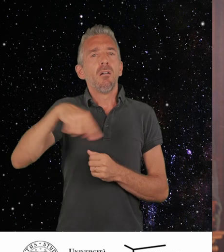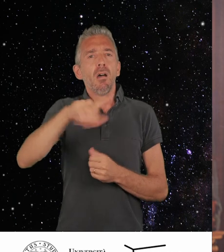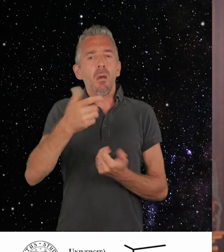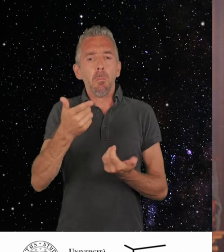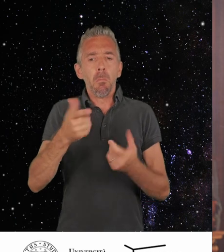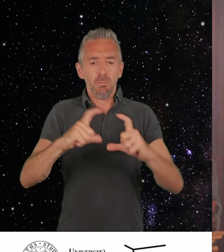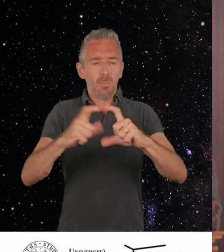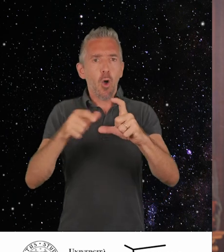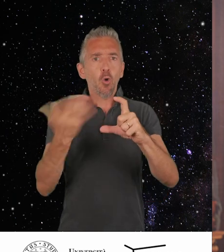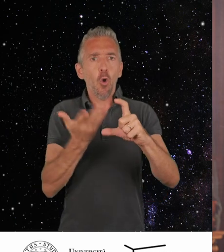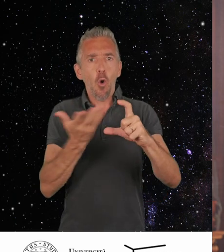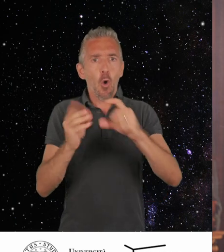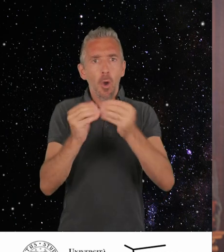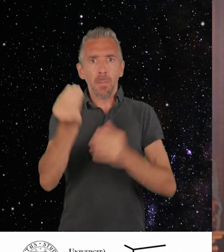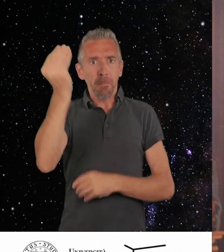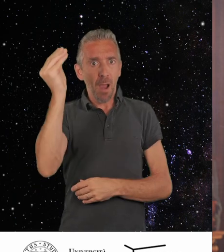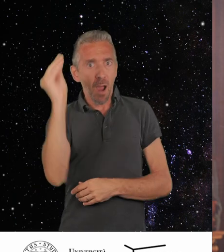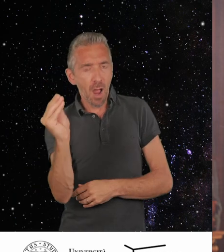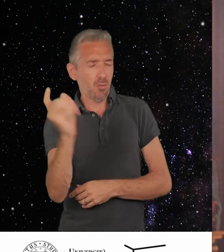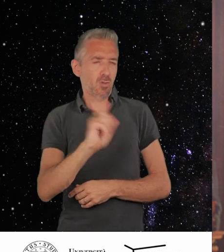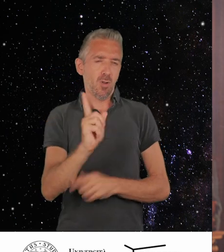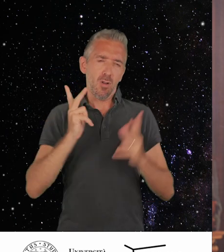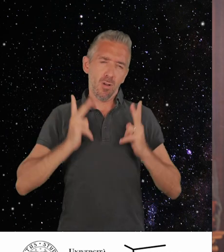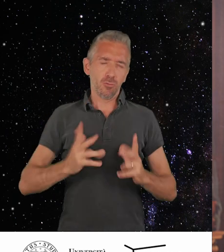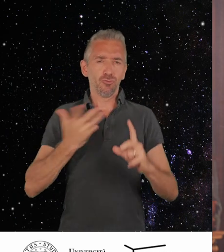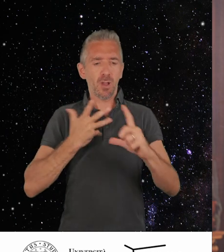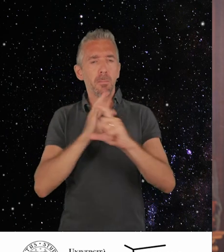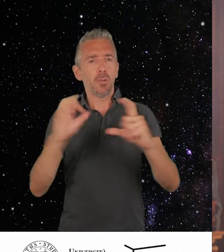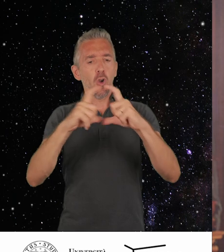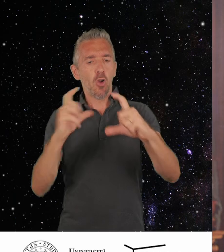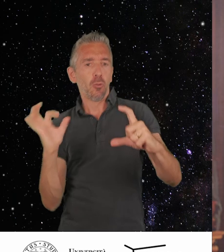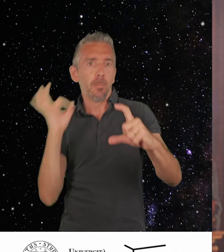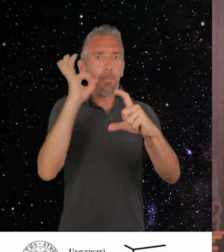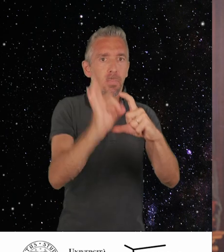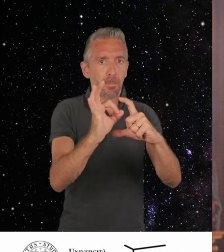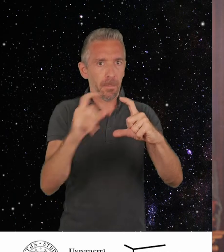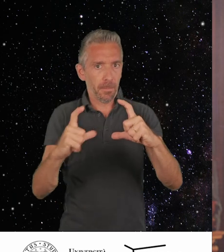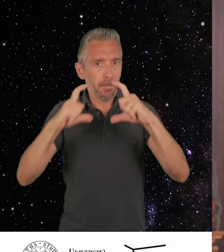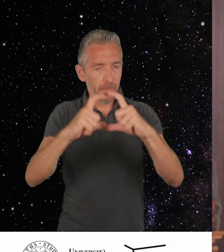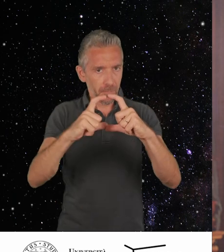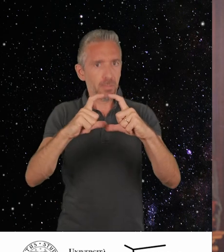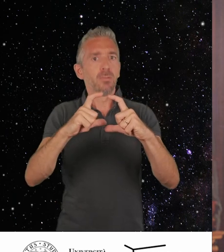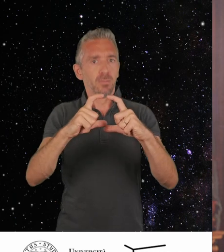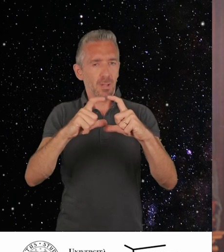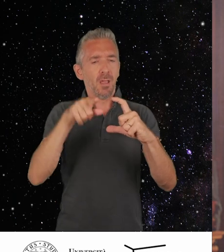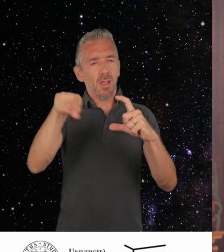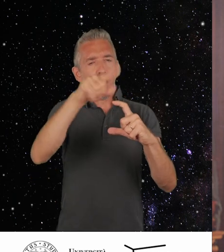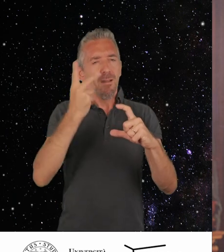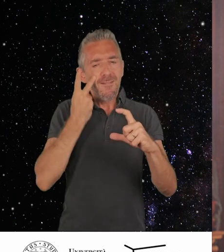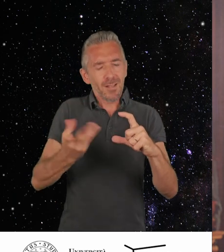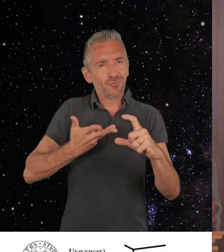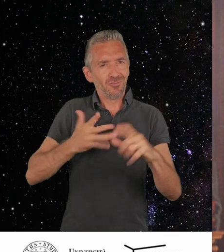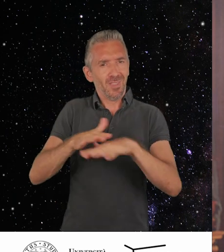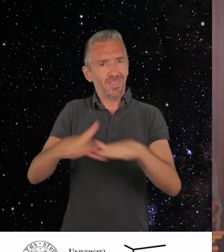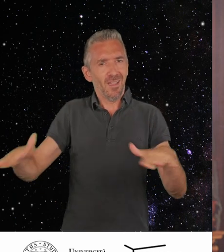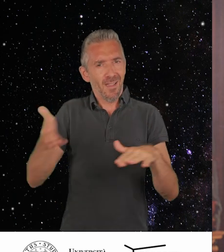bersagli? Tranquilli, non costringiamo nessuno a reggerli per tutto il tempo. Il bersaglio si installa su uno specifico portabersaglio,